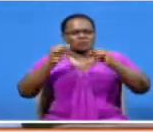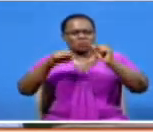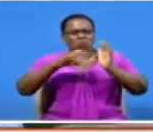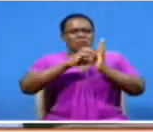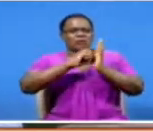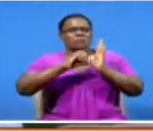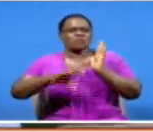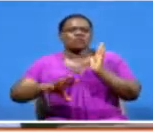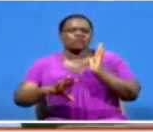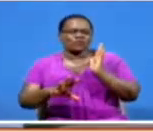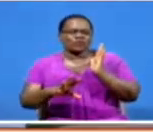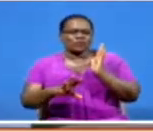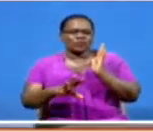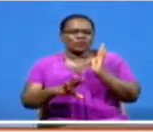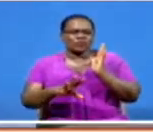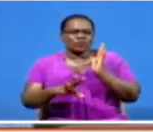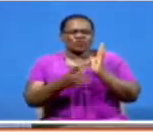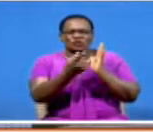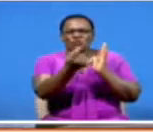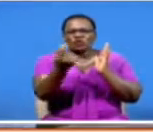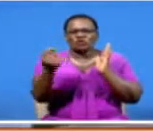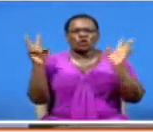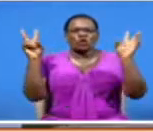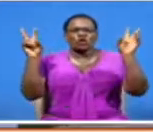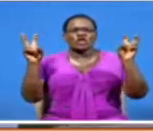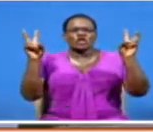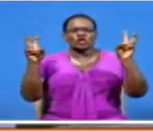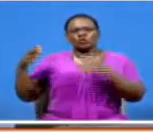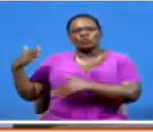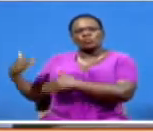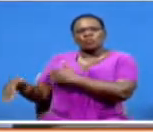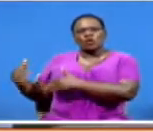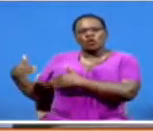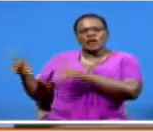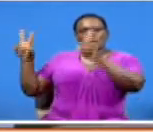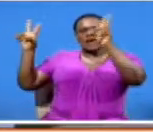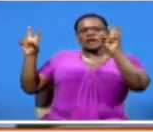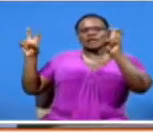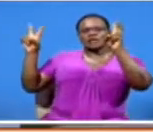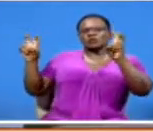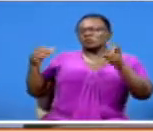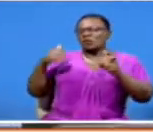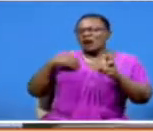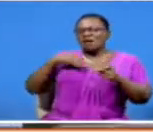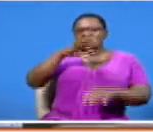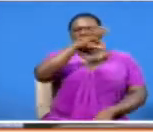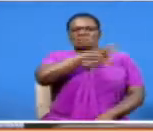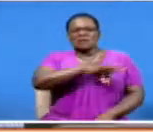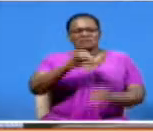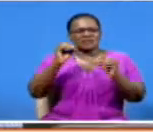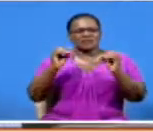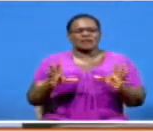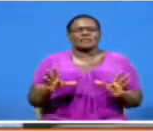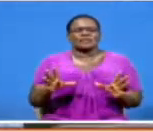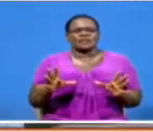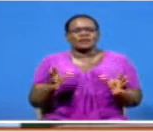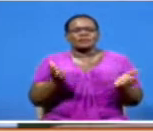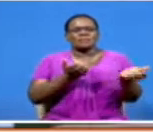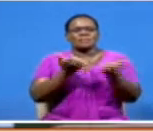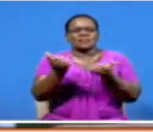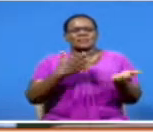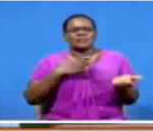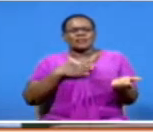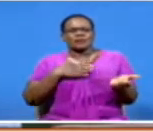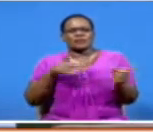ondoa mambo madogo madogo ya mipaka ambayo hayana manufaa kwa biashara